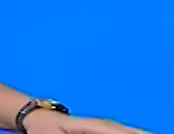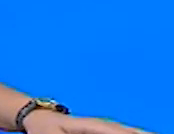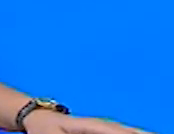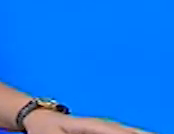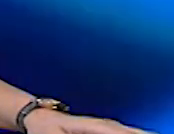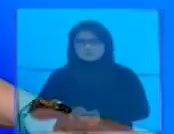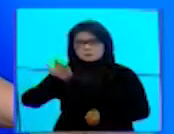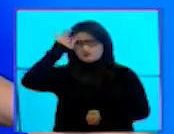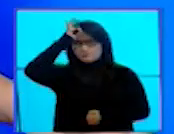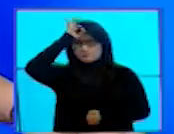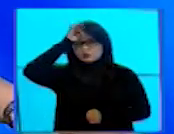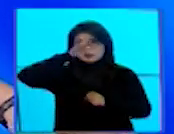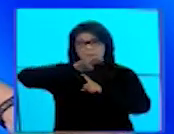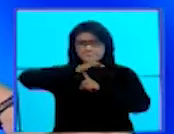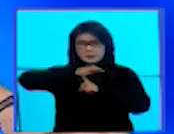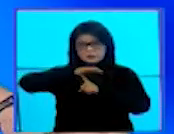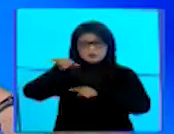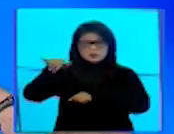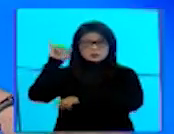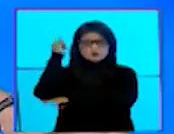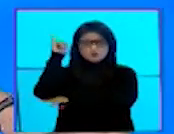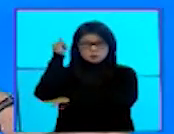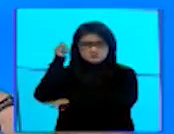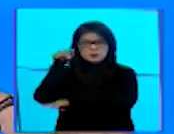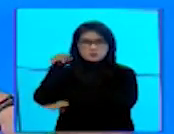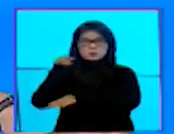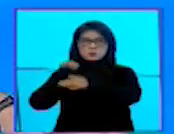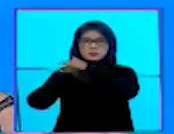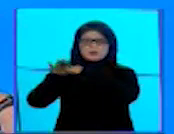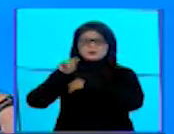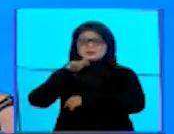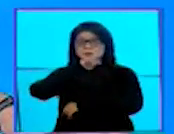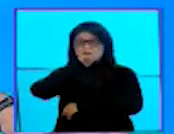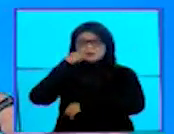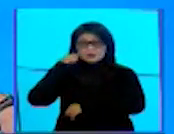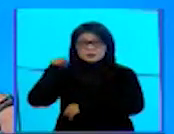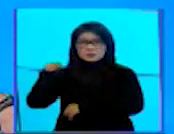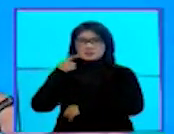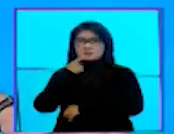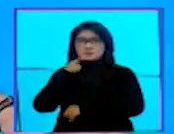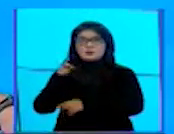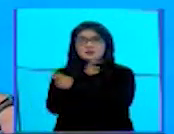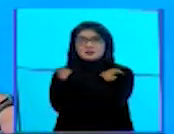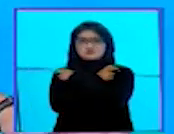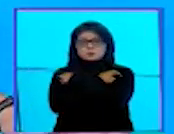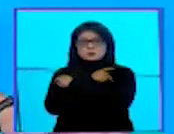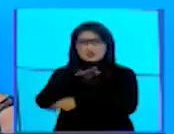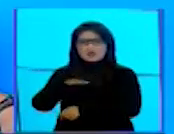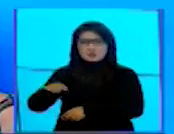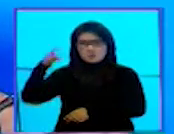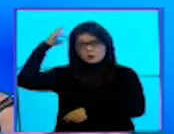Hai Reza Polres Bantul Daerah Istimewa Yogyakarta merilis pengirim sate beracun yang menewaskan anak seorang pengemudi ojek online